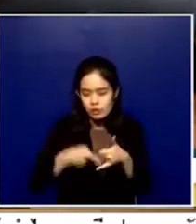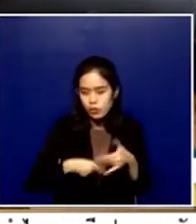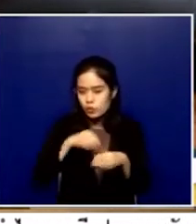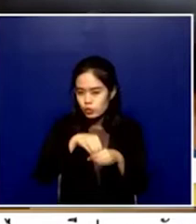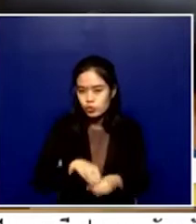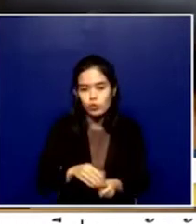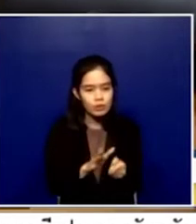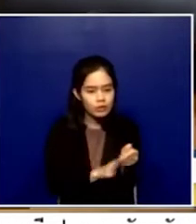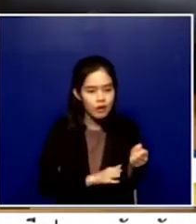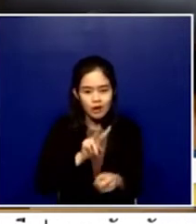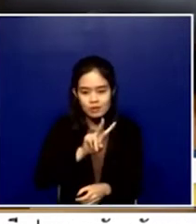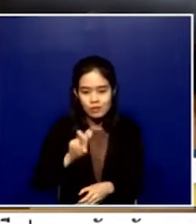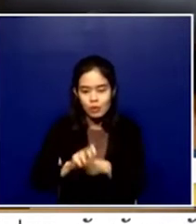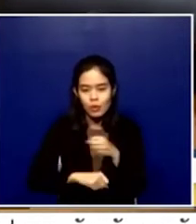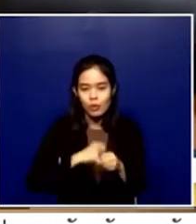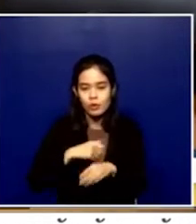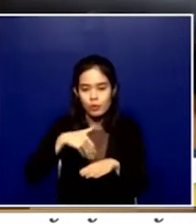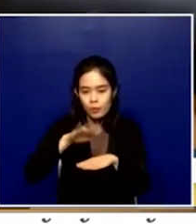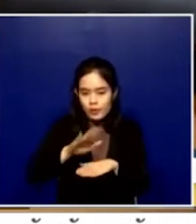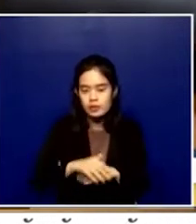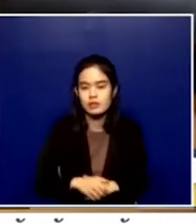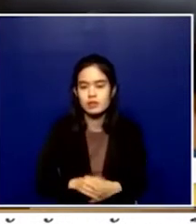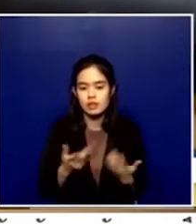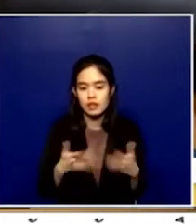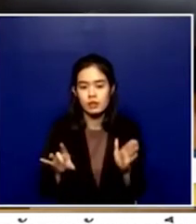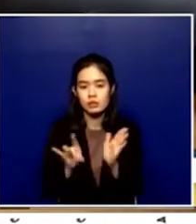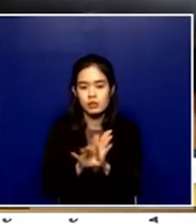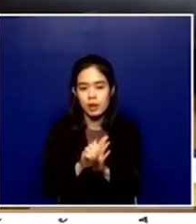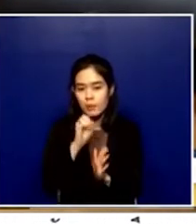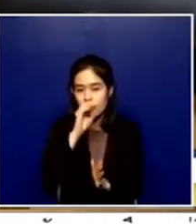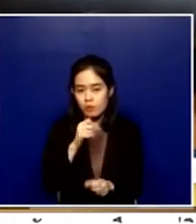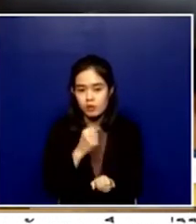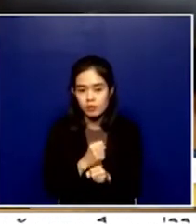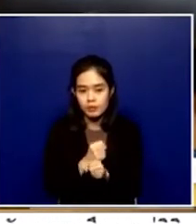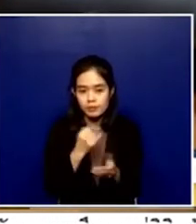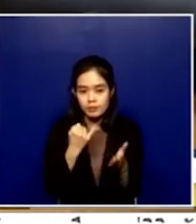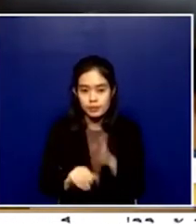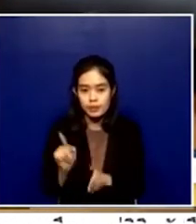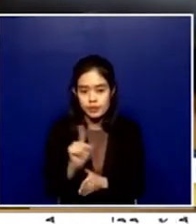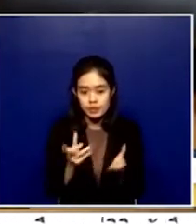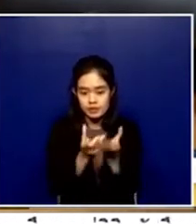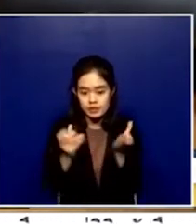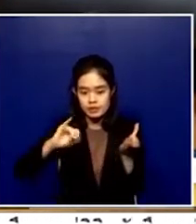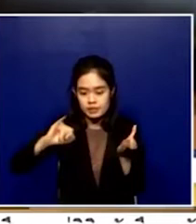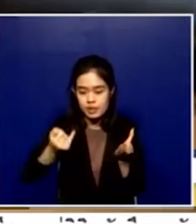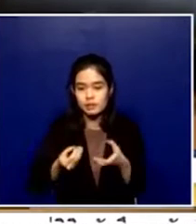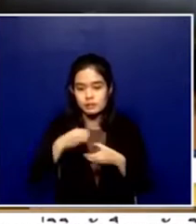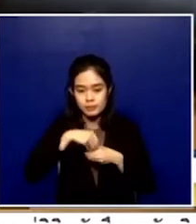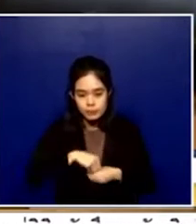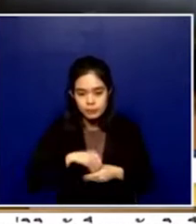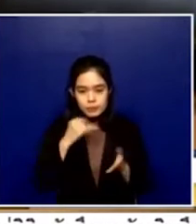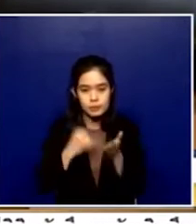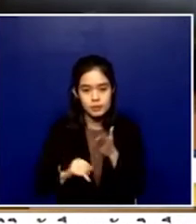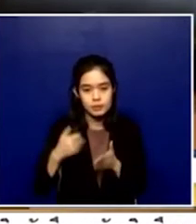และข้อสุท้ายนะคะ ท่าน ordinary ป. ช.